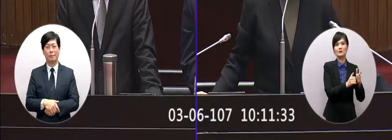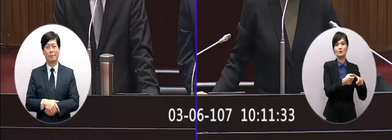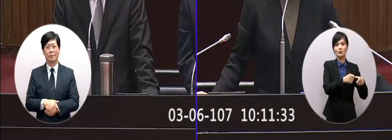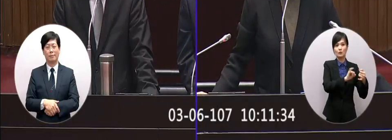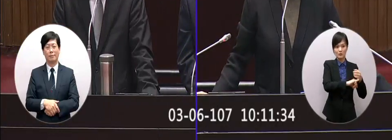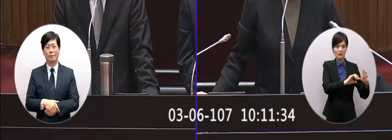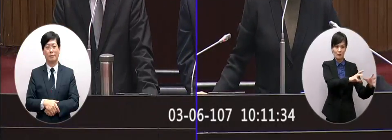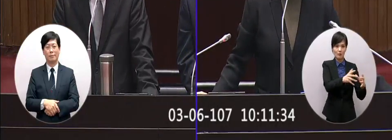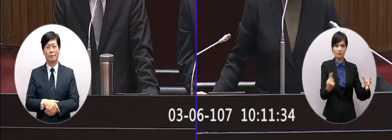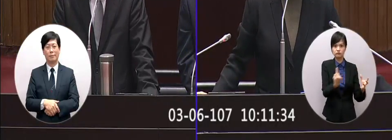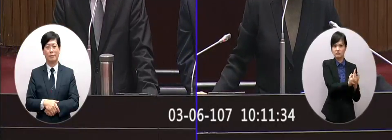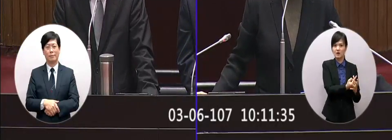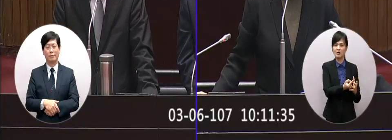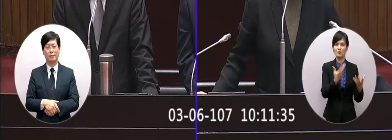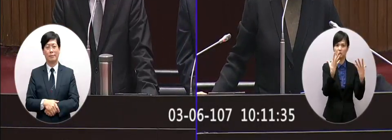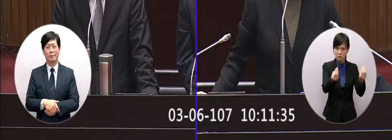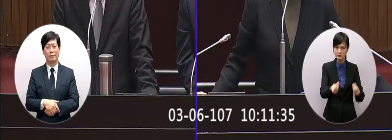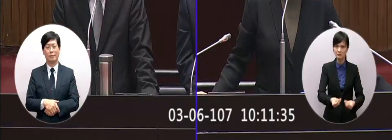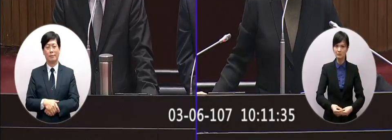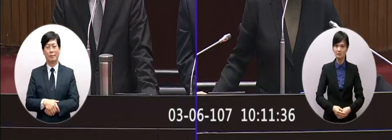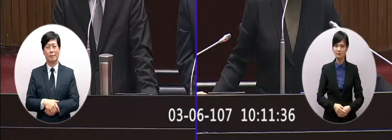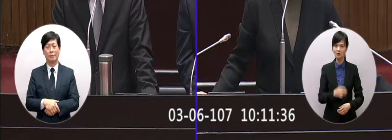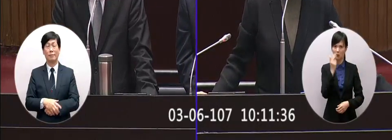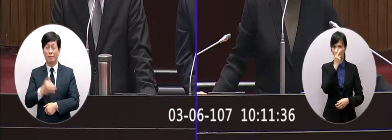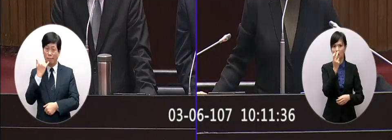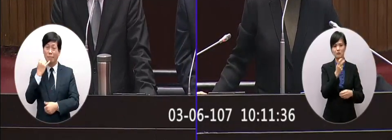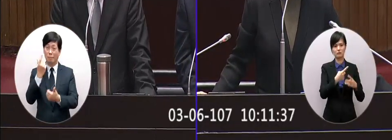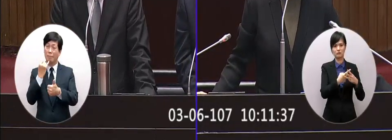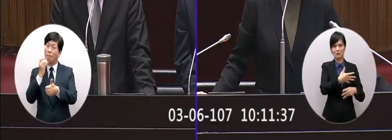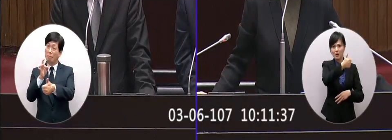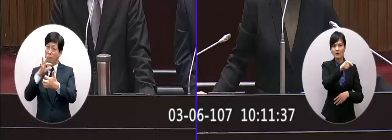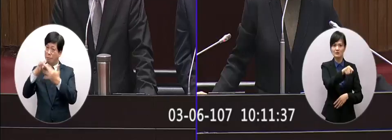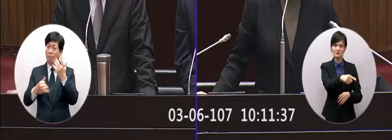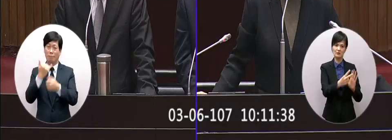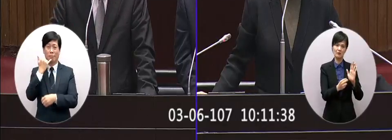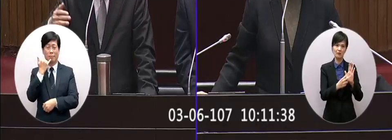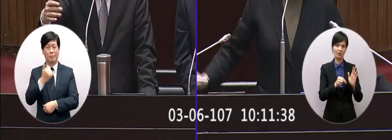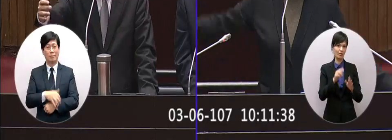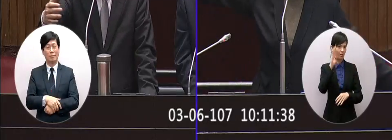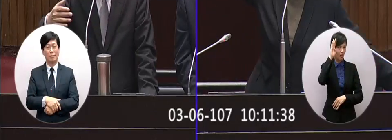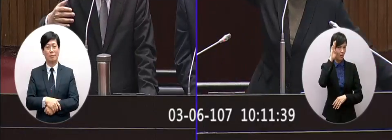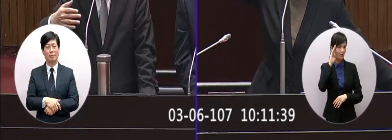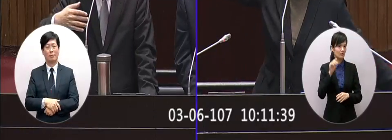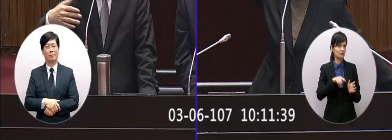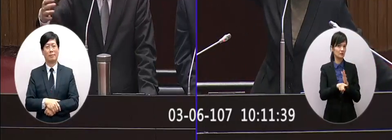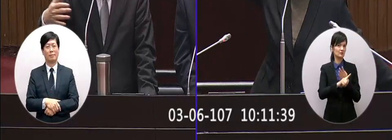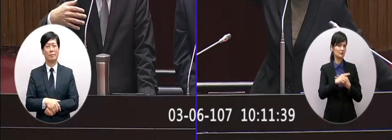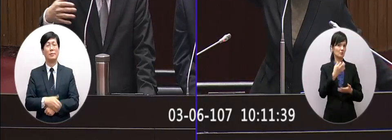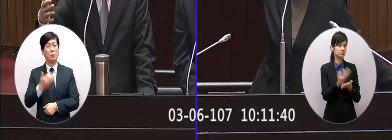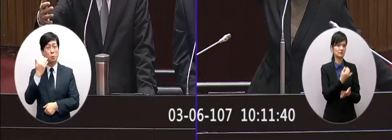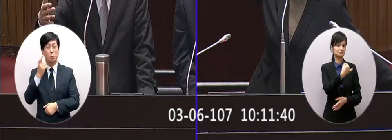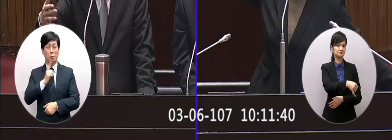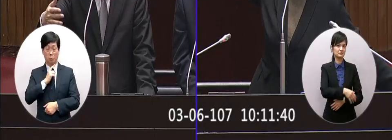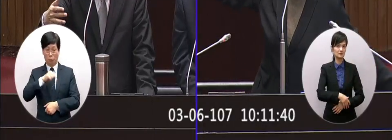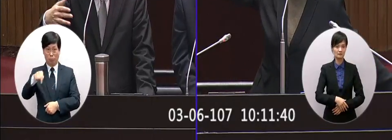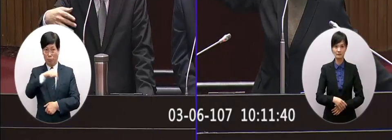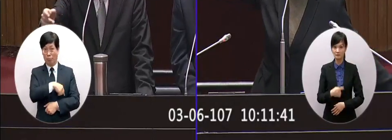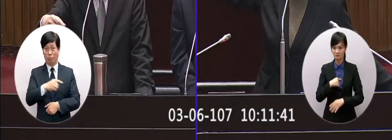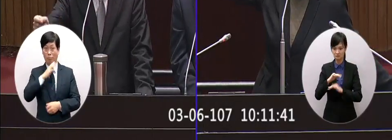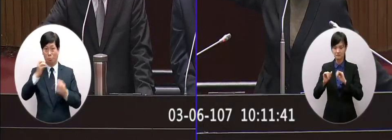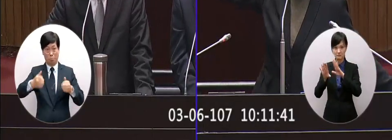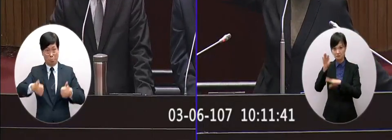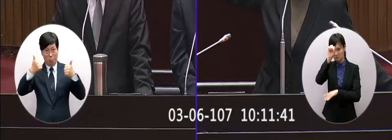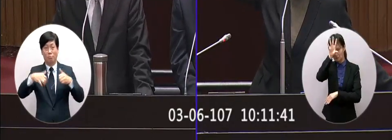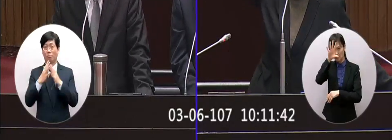定国。顾大主委，你居然在这边讲这么没有专业的话，我们来看一下民进党的立委， 双方大家 合意，